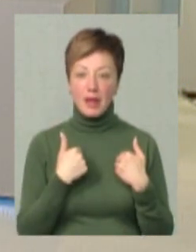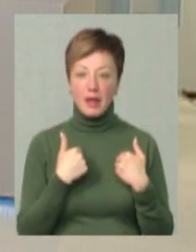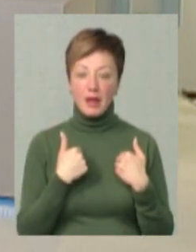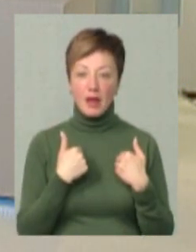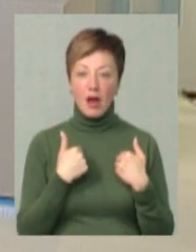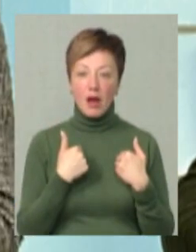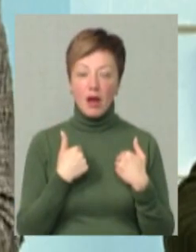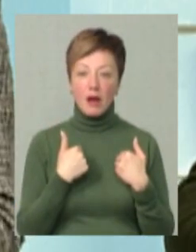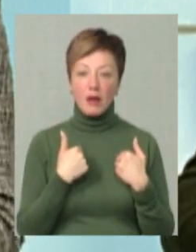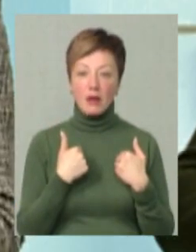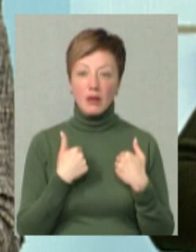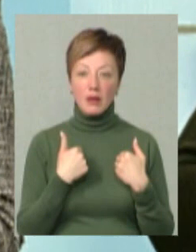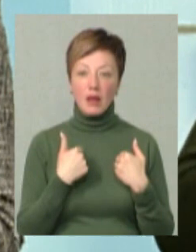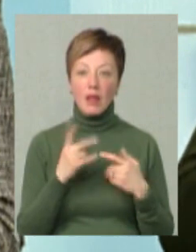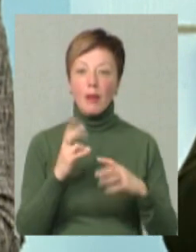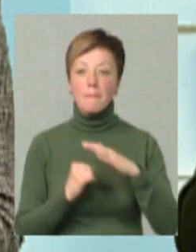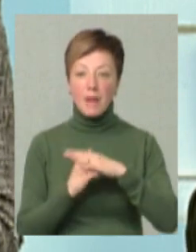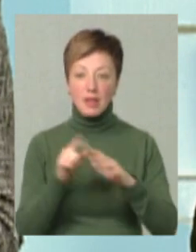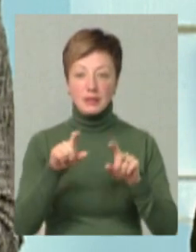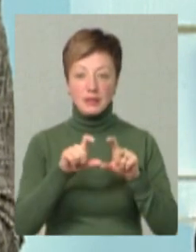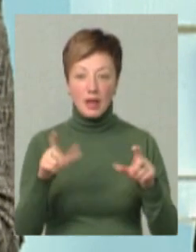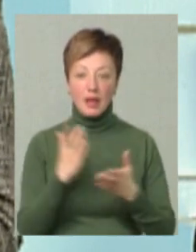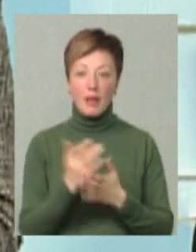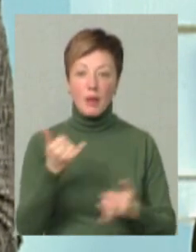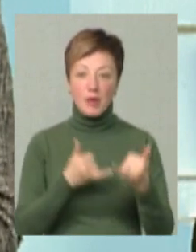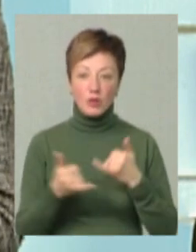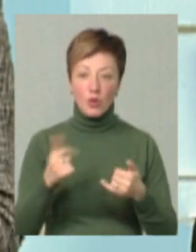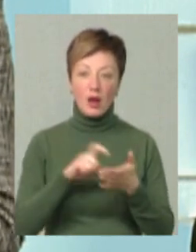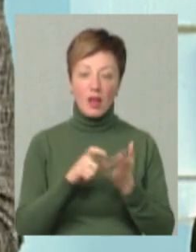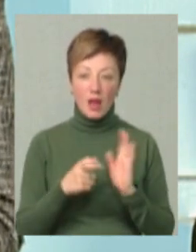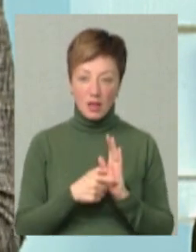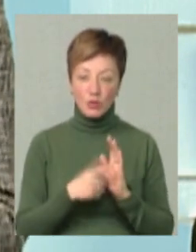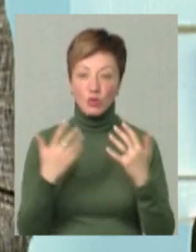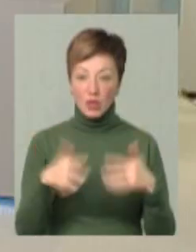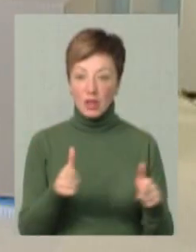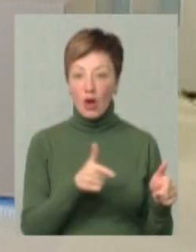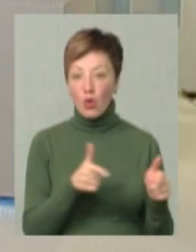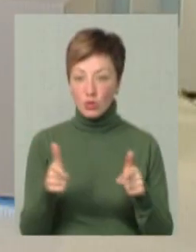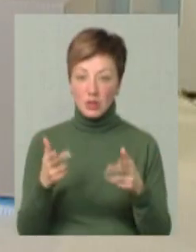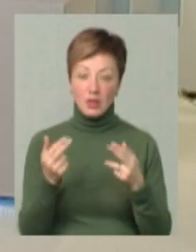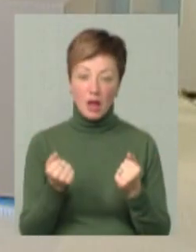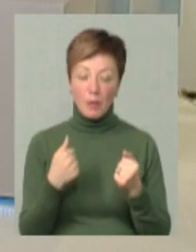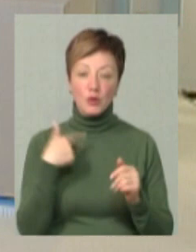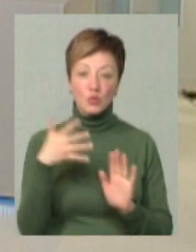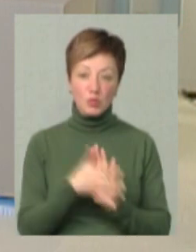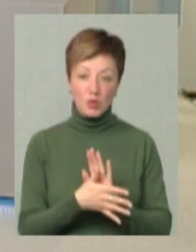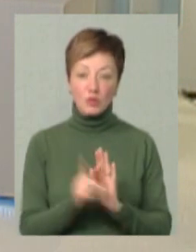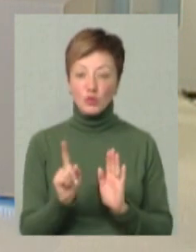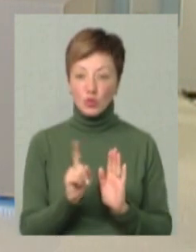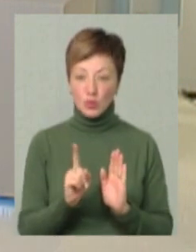Ми офлайн пропонуємо на базі тих закладів, де вже є лабораторії, класи. А, тобто і вже наготові? Звичайно. І ми розуміємо,